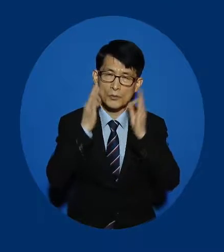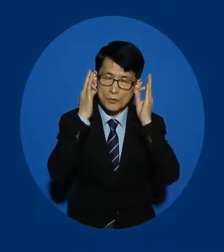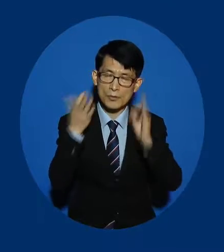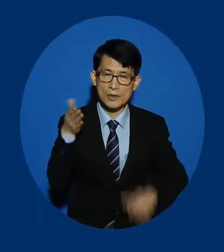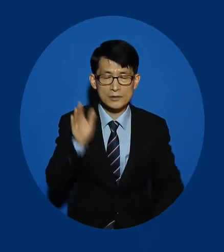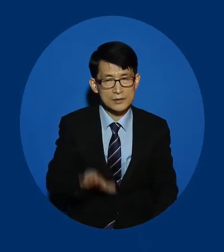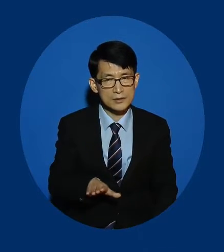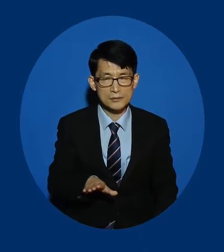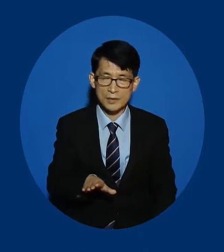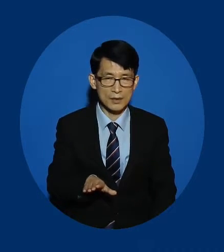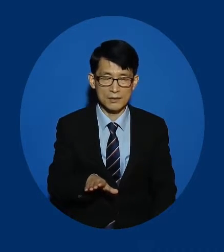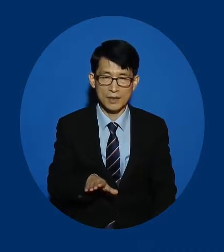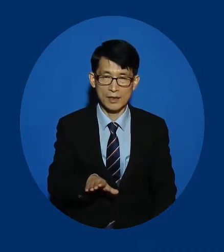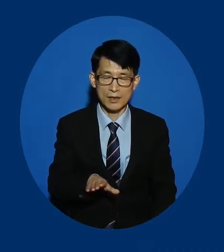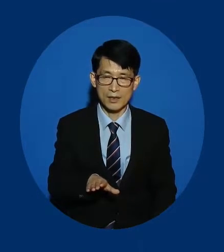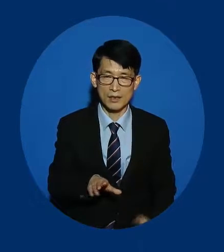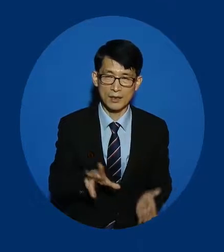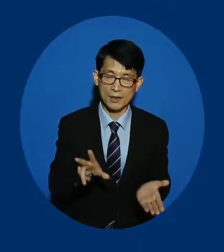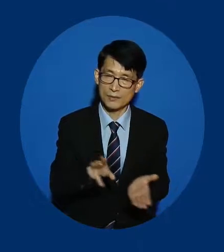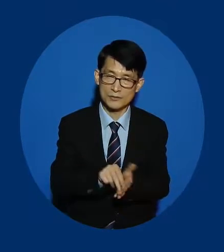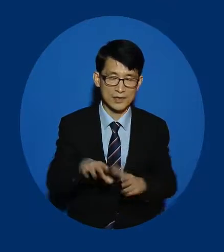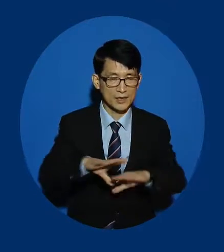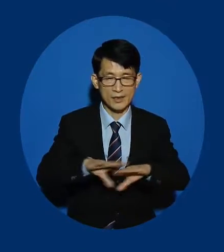문제는 숙제로 좀 남아 있는 것 같습니다.